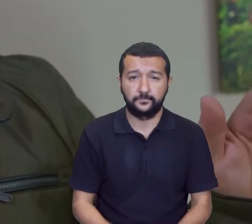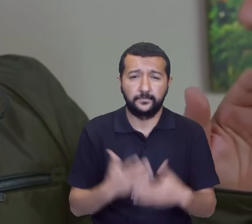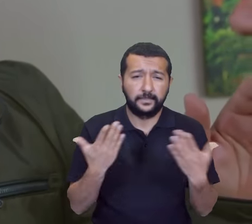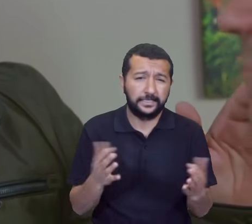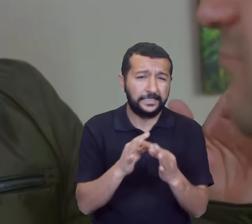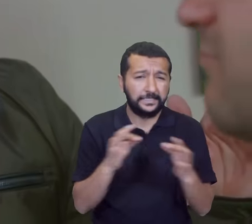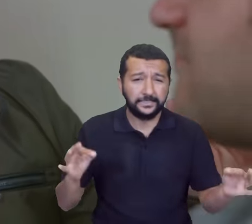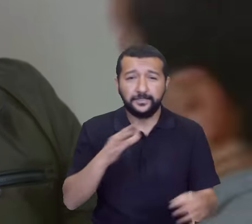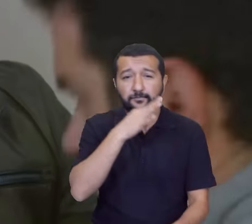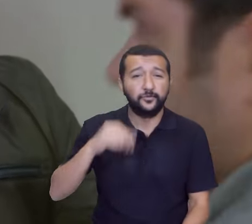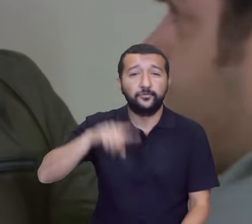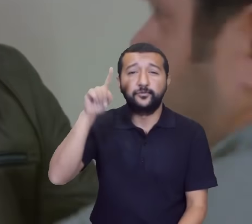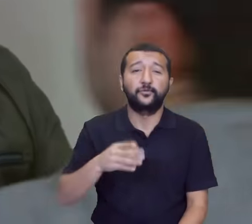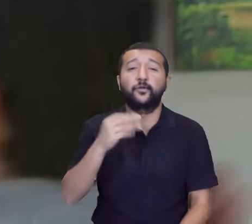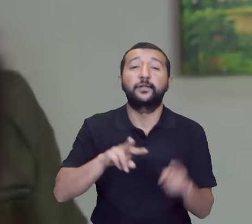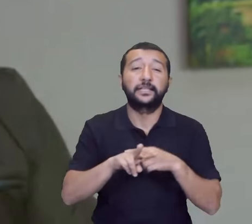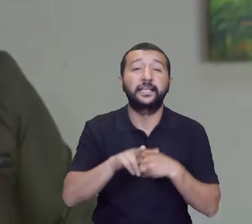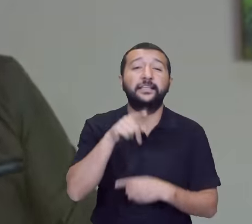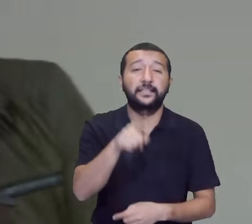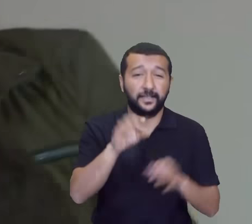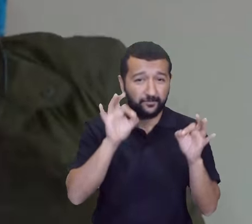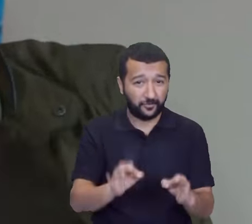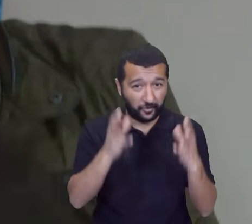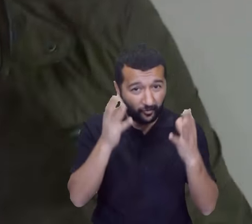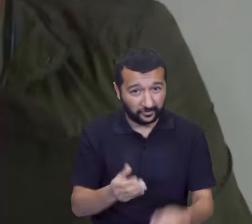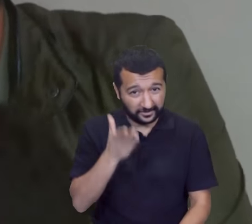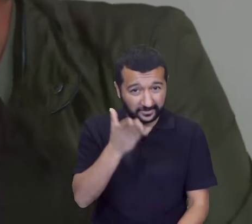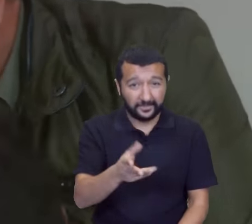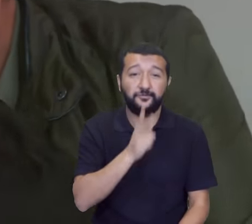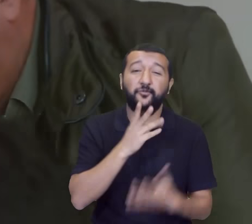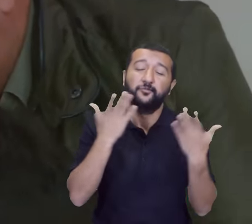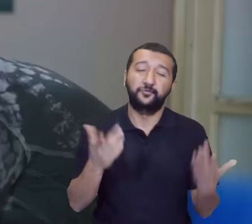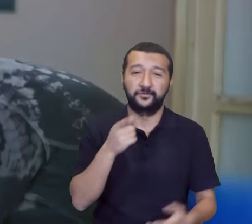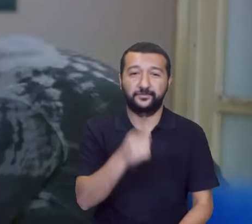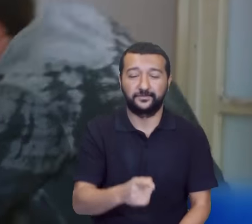Küçük bir mutlu günümüz olmadı Yadigar. Ya. Böyle mi olacak sonumuz?